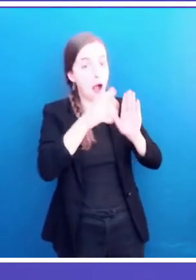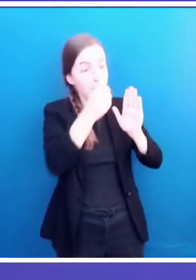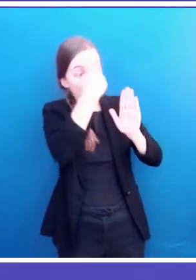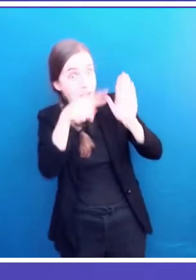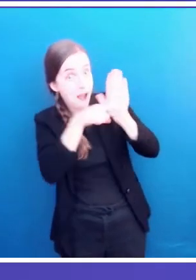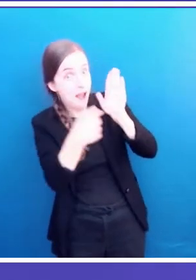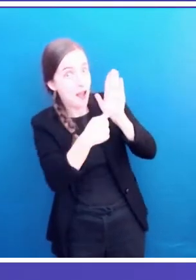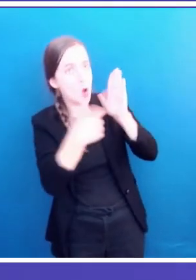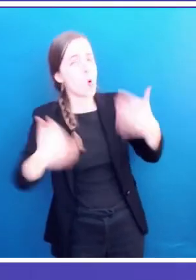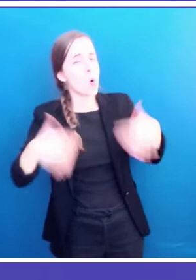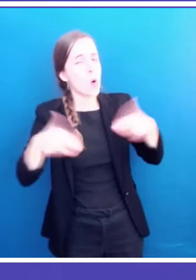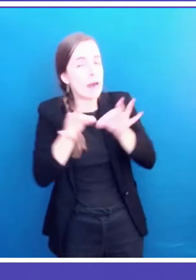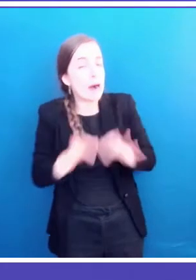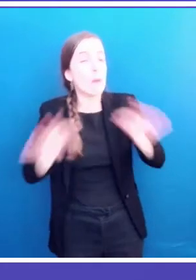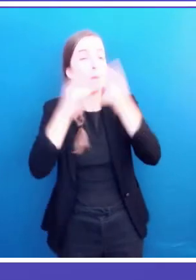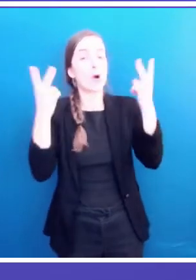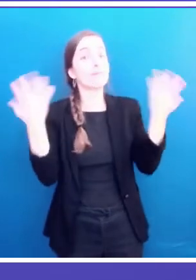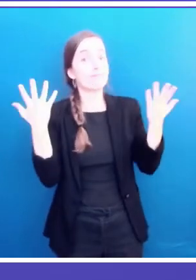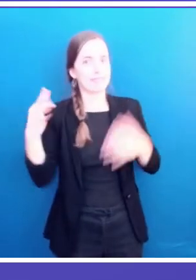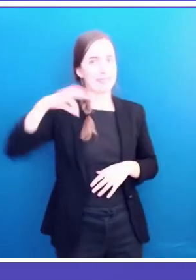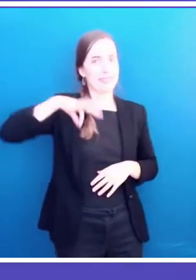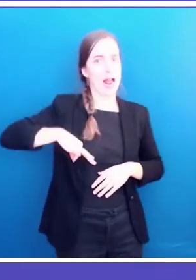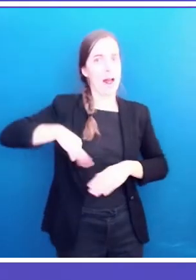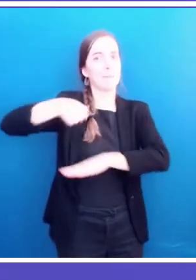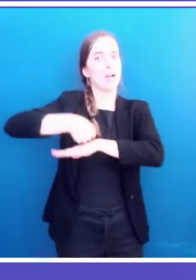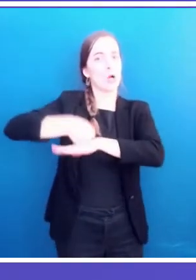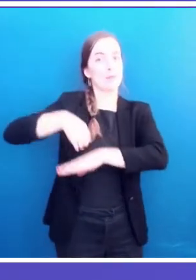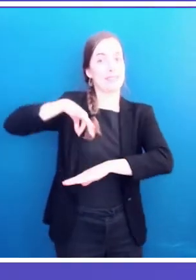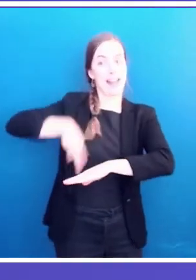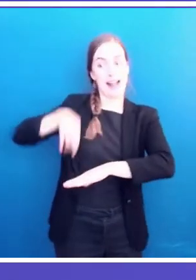المداخيل. من هذا المنطلق